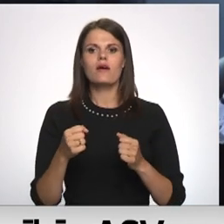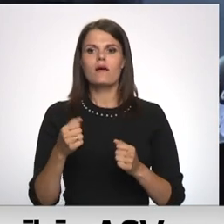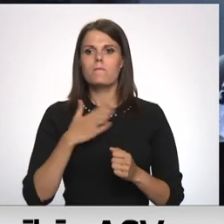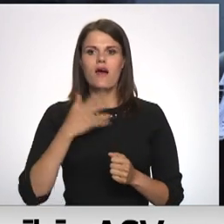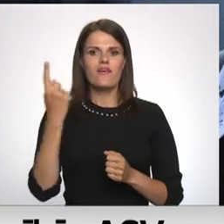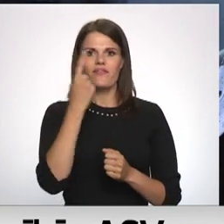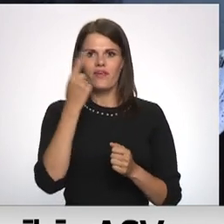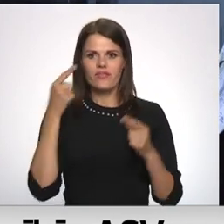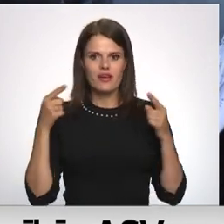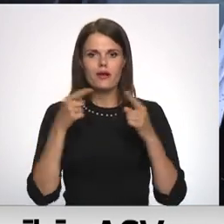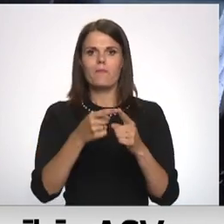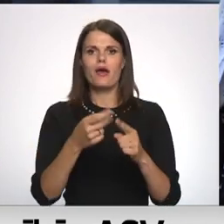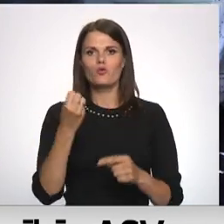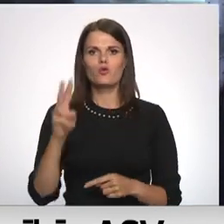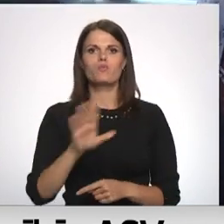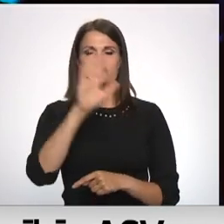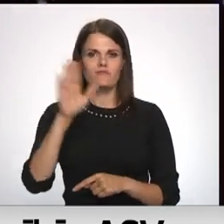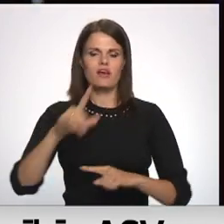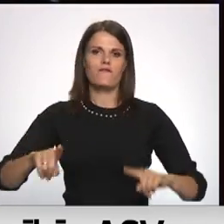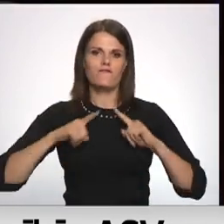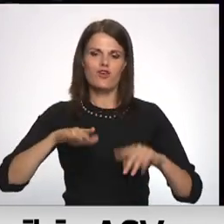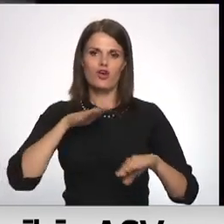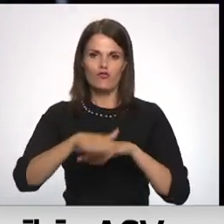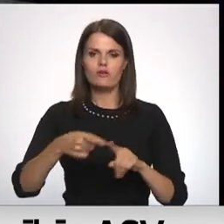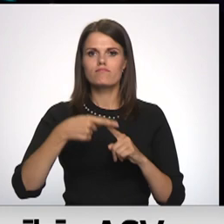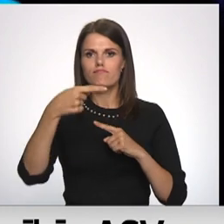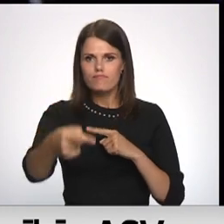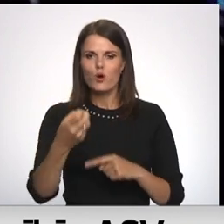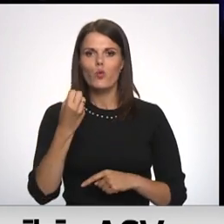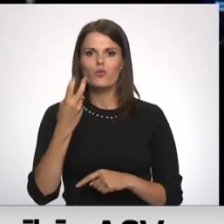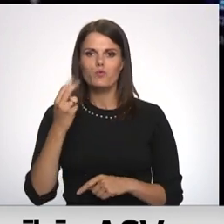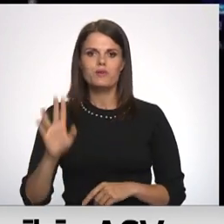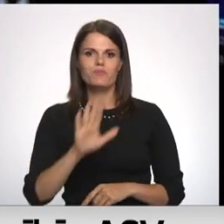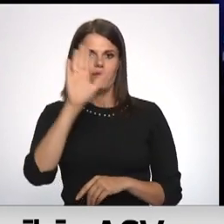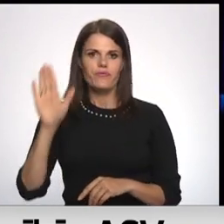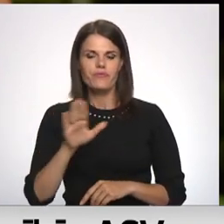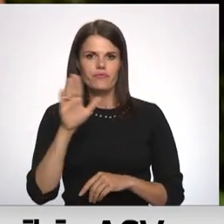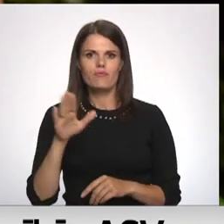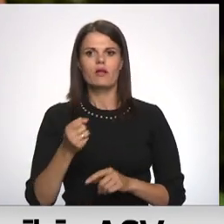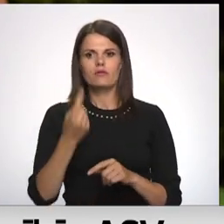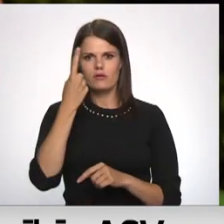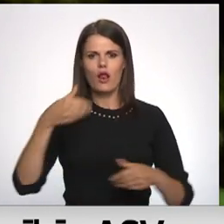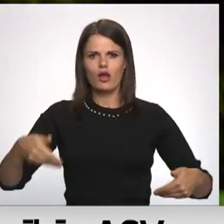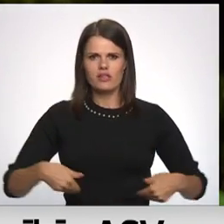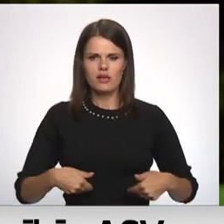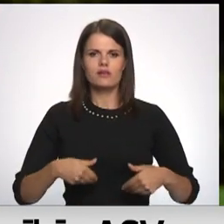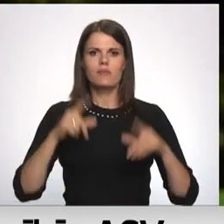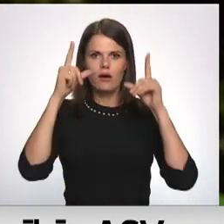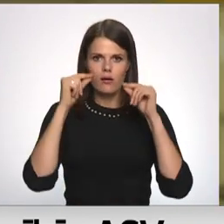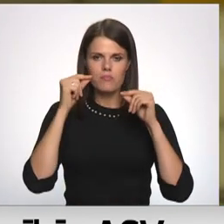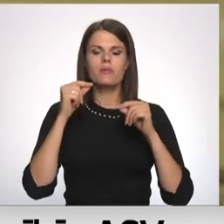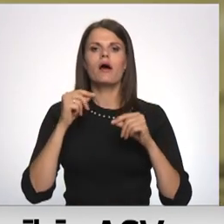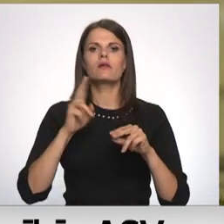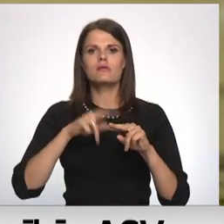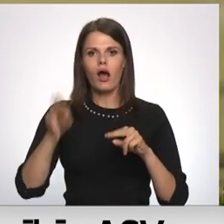vienīgais mērķis ir vienkārši šajās 12 dienās nofinšēt. Distance bija jāveic 12 dienās, tas nozīmēja dzelžainu disciplīnu miegama diennaktī